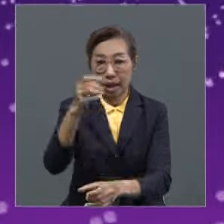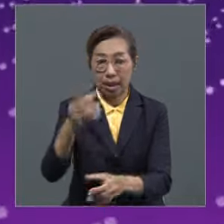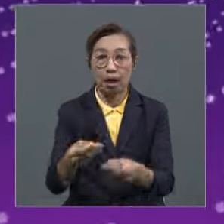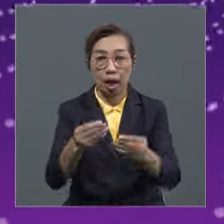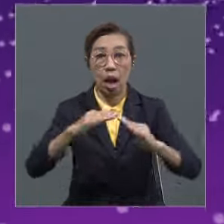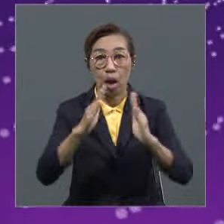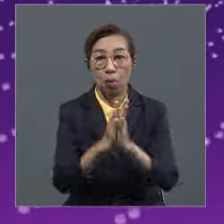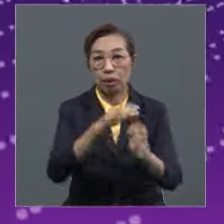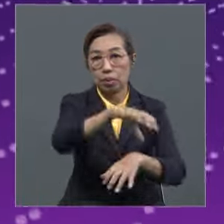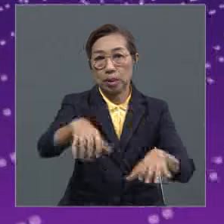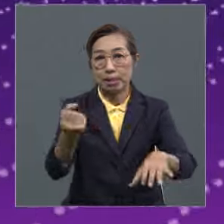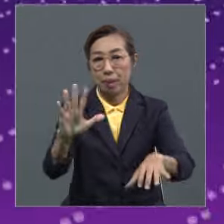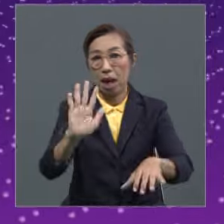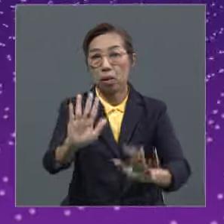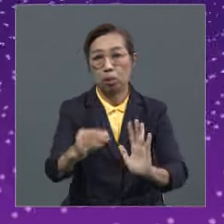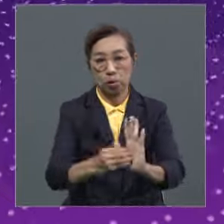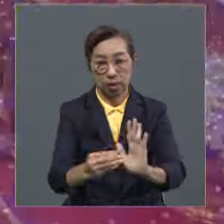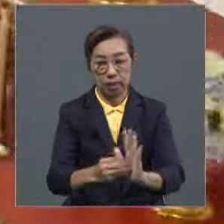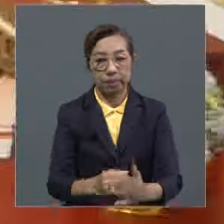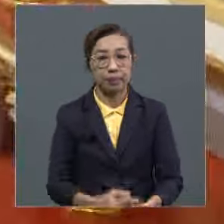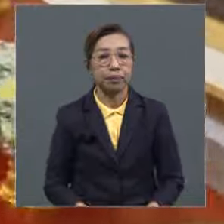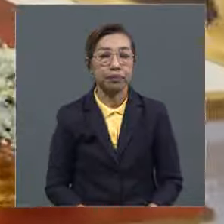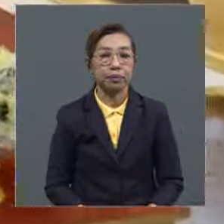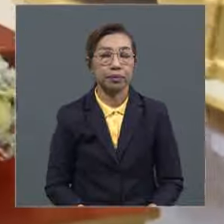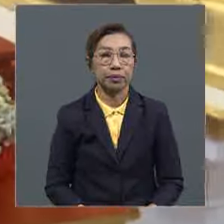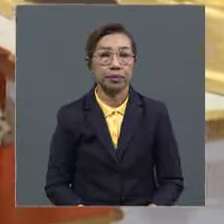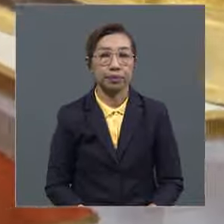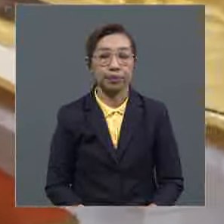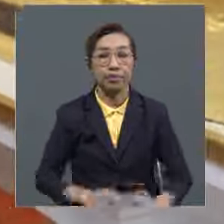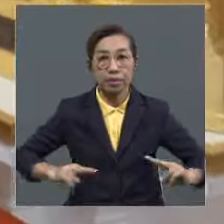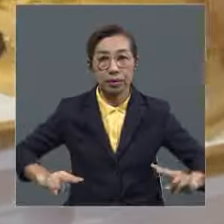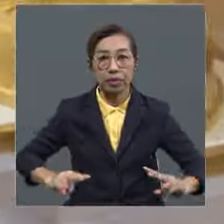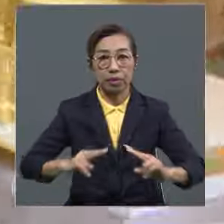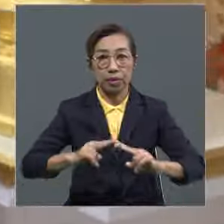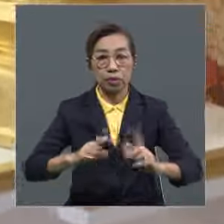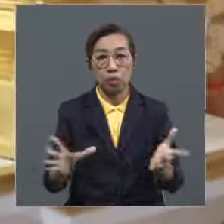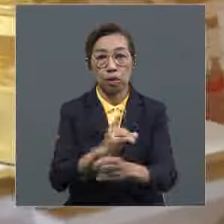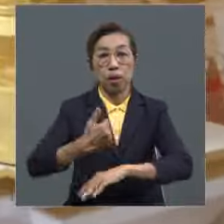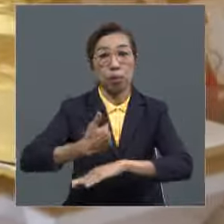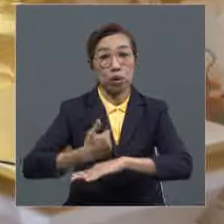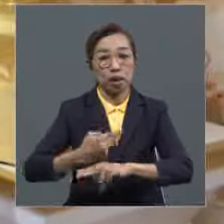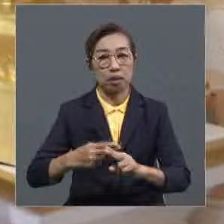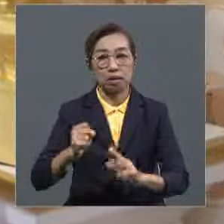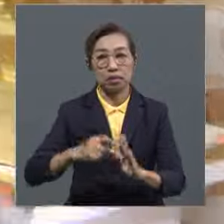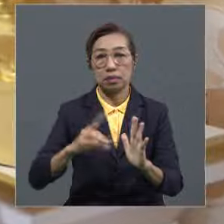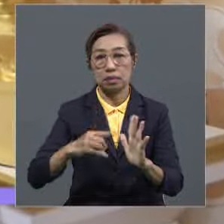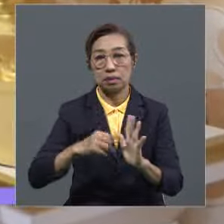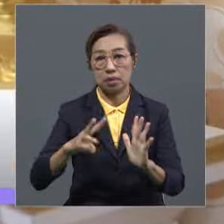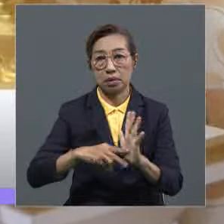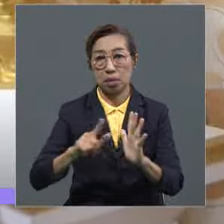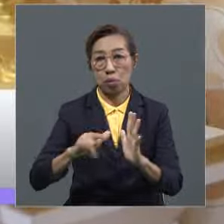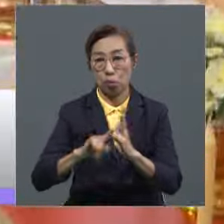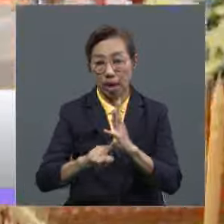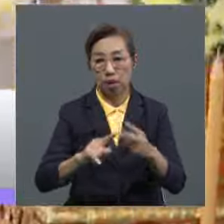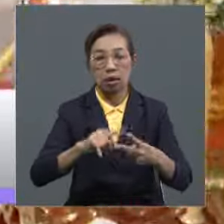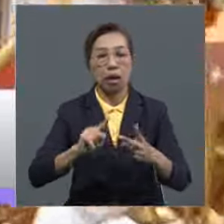ร15วัดค่ะนางสาวสุดาวันหวังสุภกิจโกศลรัฐมนตรีว่าการกระทรวงวัฒนธรรมพร้อมด้วยผู้บริหารกระทรวงวัฒนธ